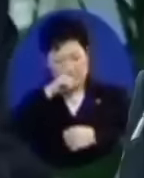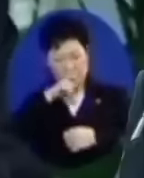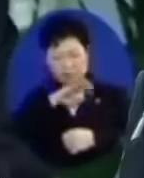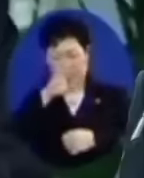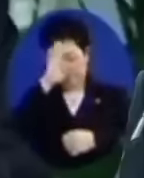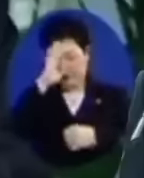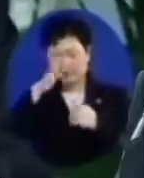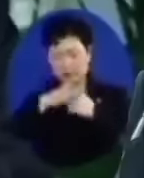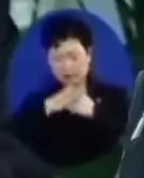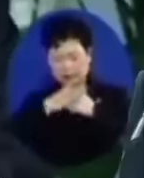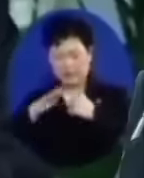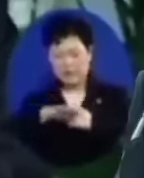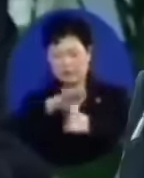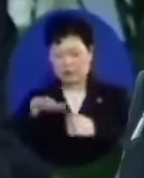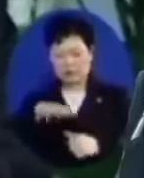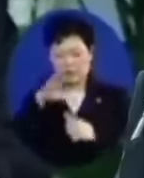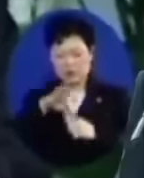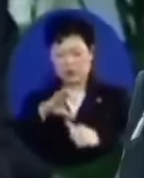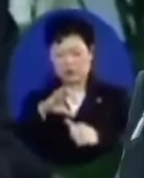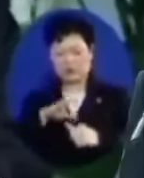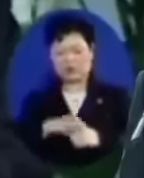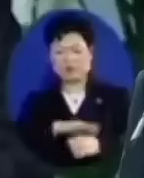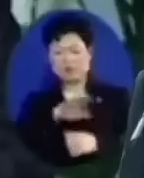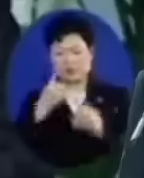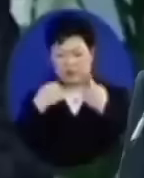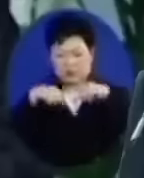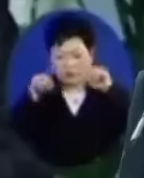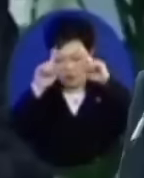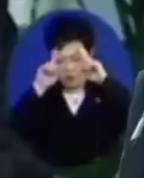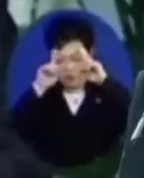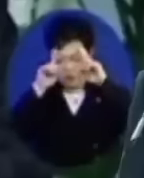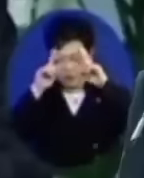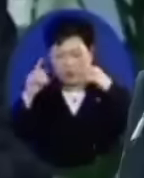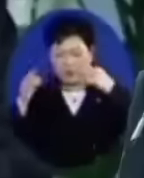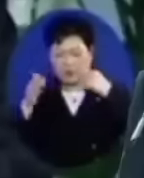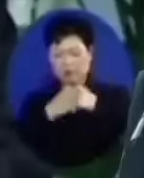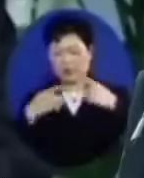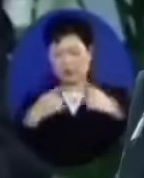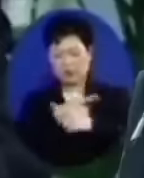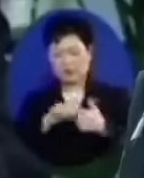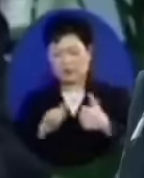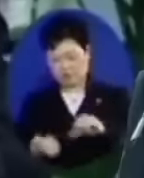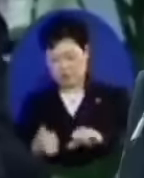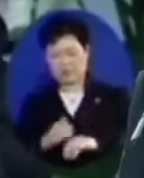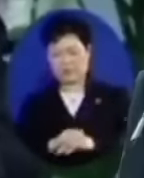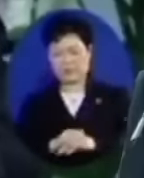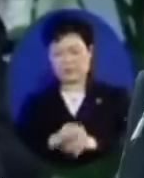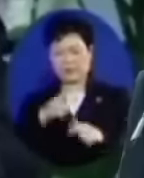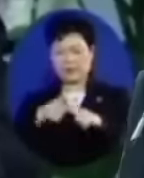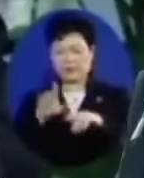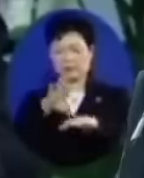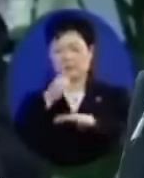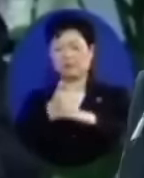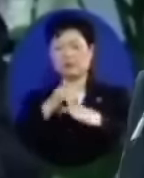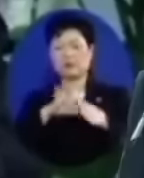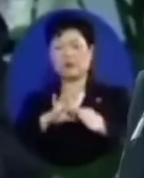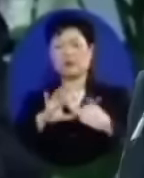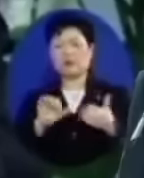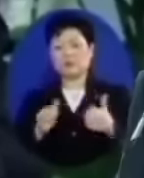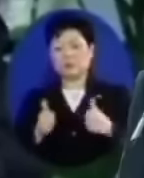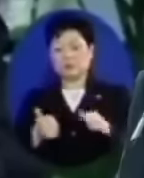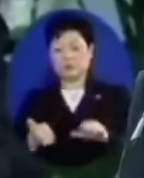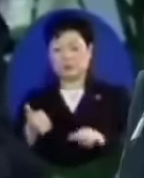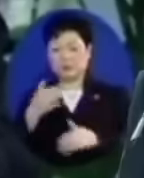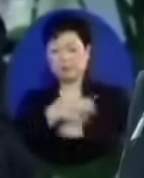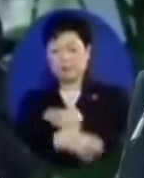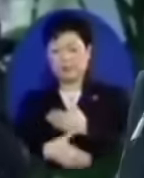병을 위해서, 우리 저주를 위해서, 우리 지옥을 위해서 대신 죽은 것입니다. 그러므로 이 예수 그리스도의 죽은